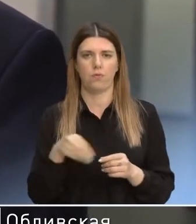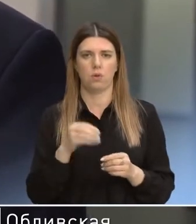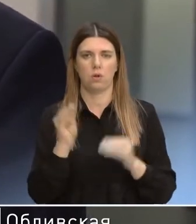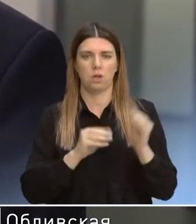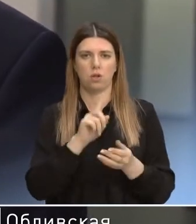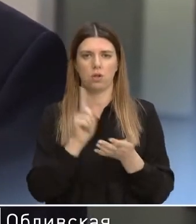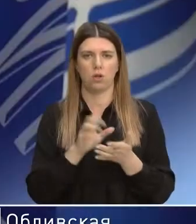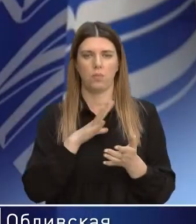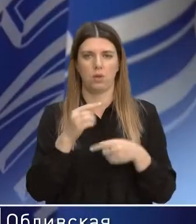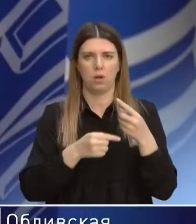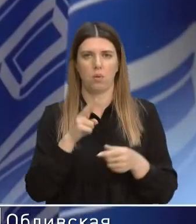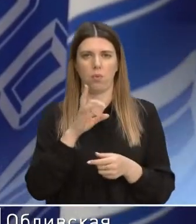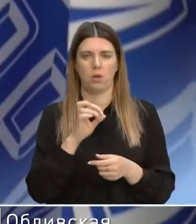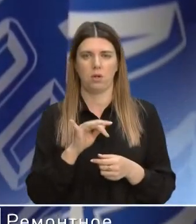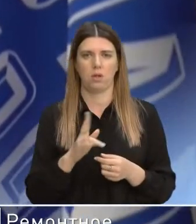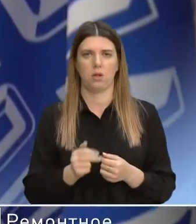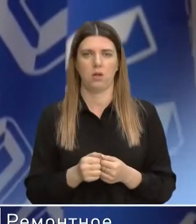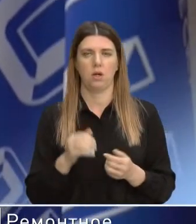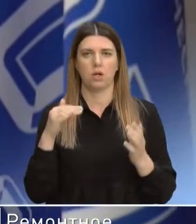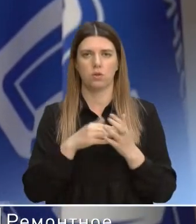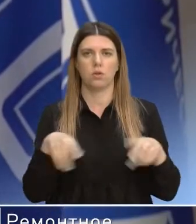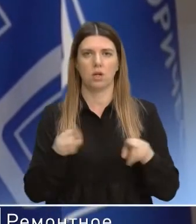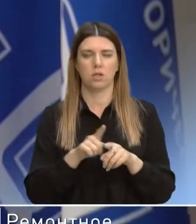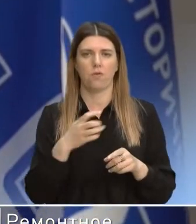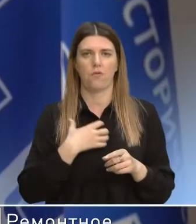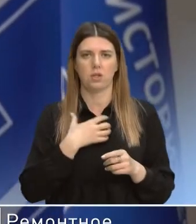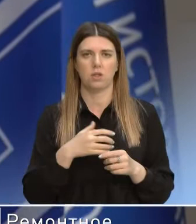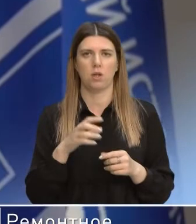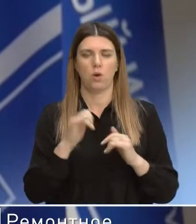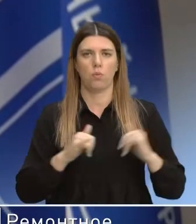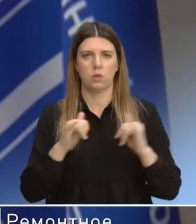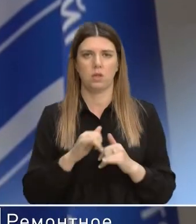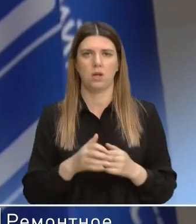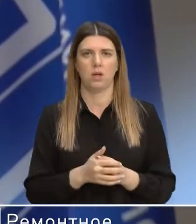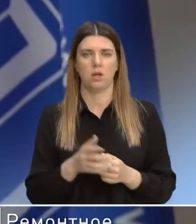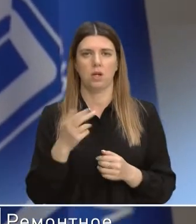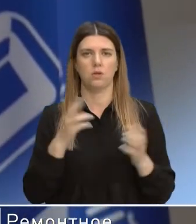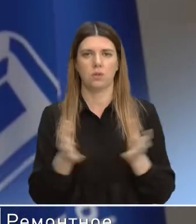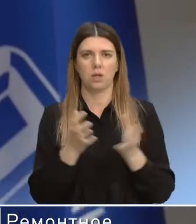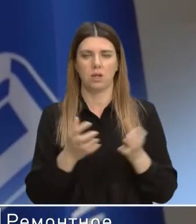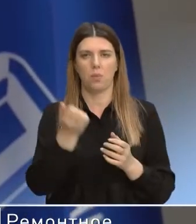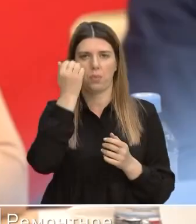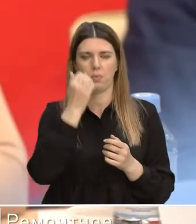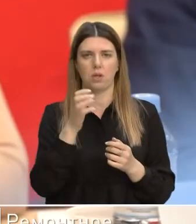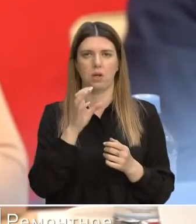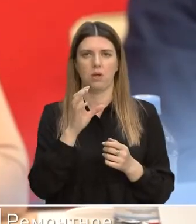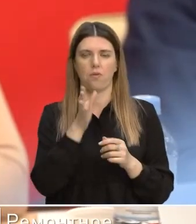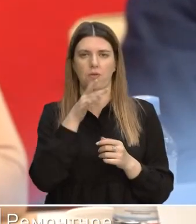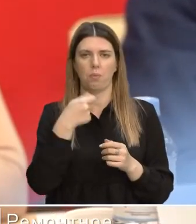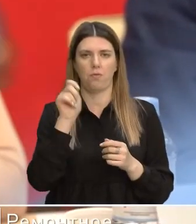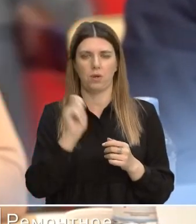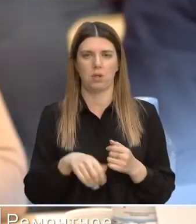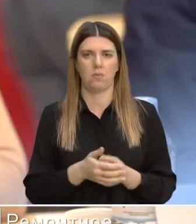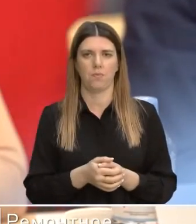правило идет политическая коснулись также и значимости музейных учреждений для сохранения памяти о событиях великой отечественной